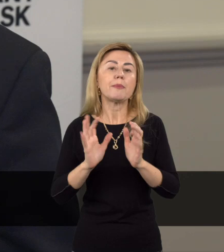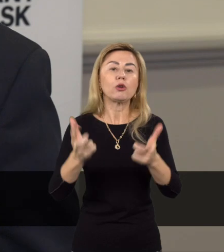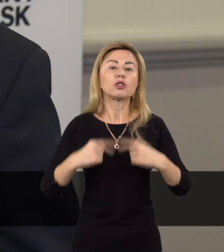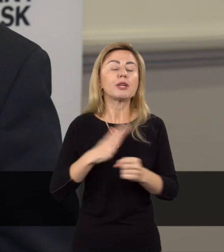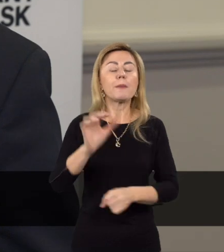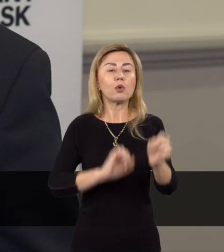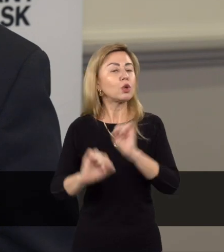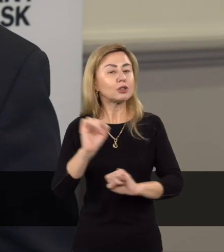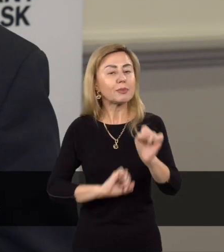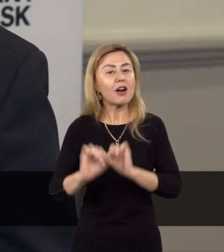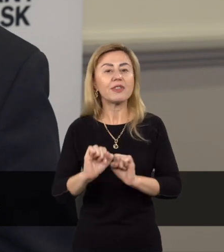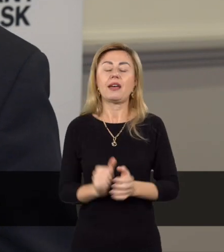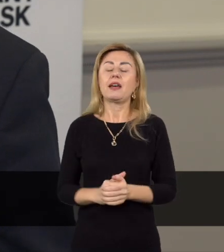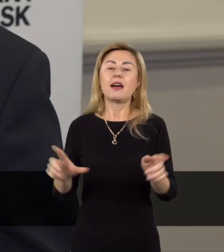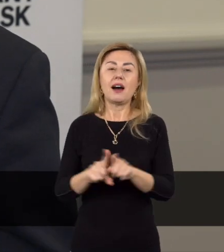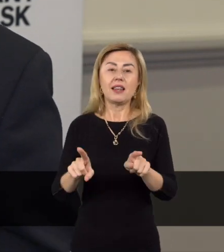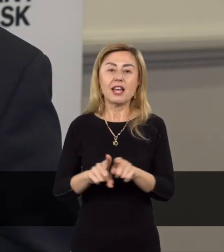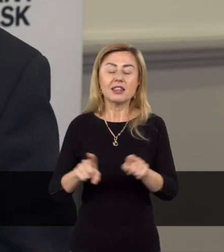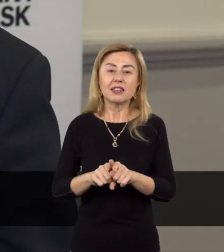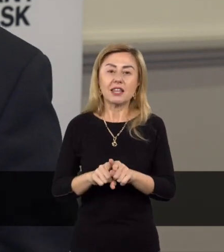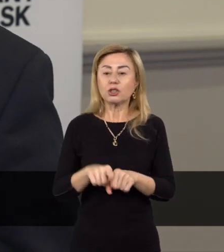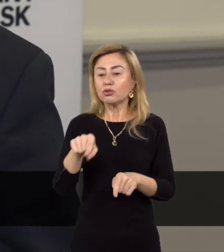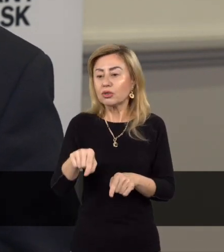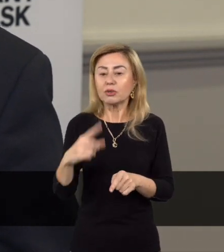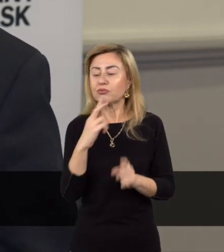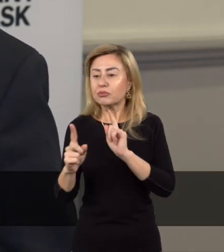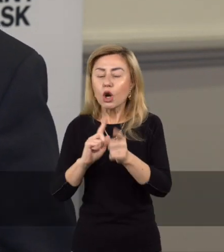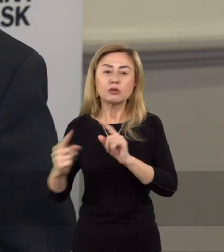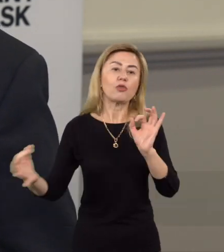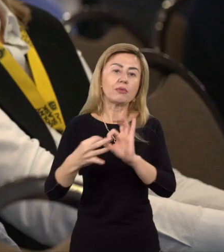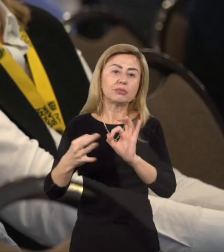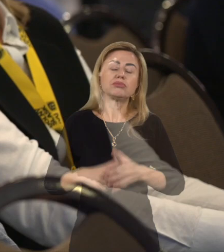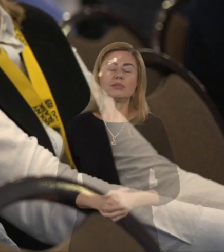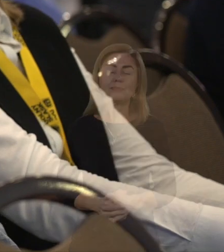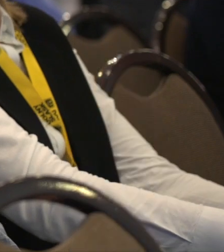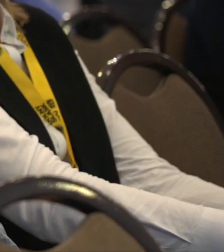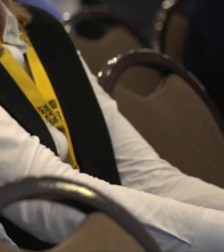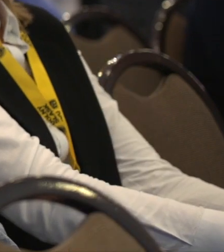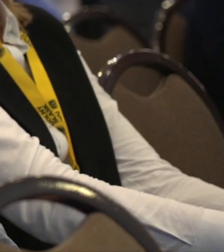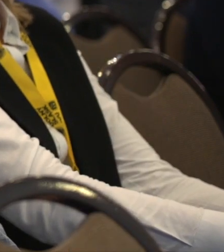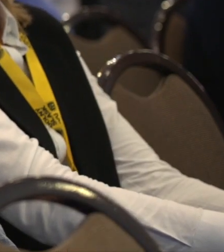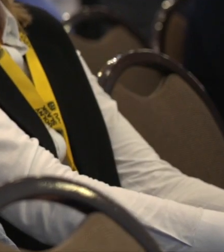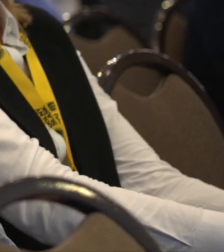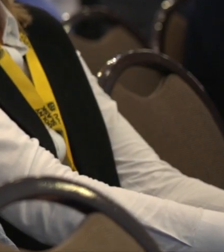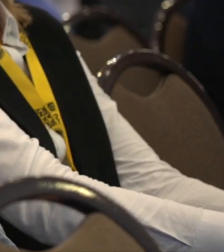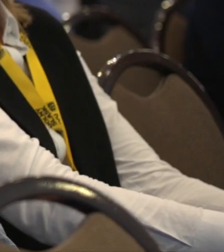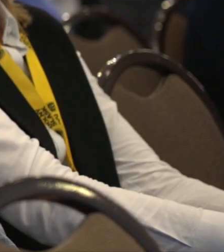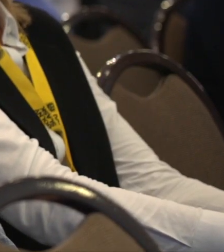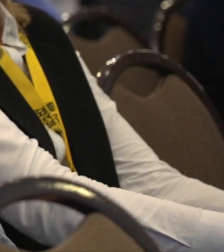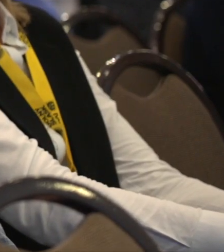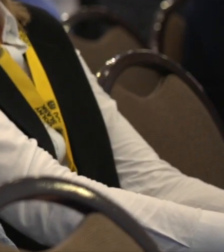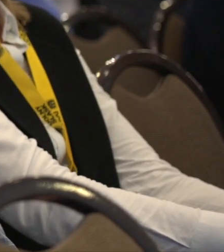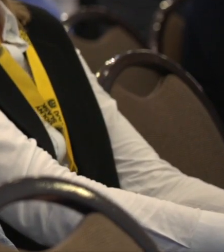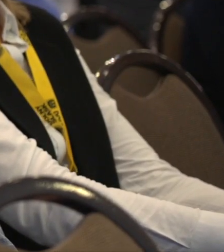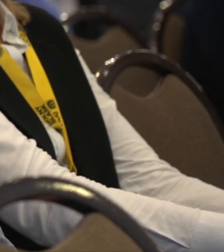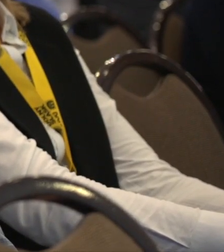kwestiami osób z niepełnosprawnościami, ale również i samymi osobami z niepełnosprawnością. Na zdjęciu widać słuchaczy